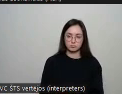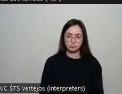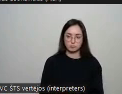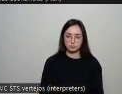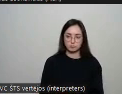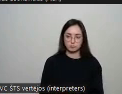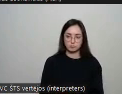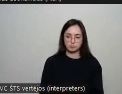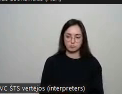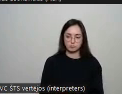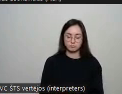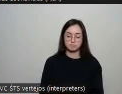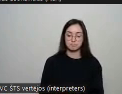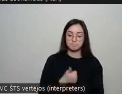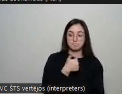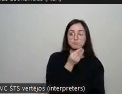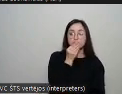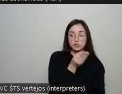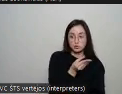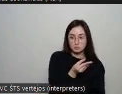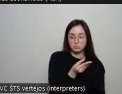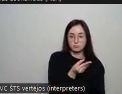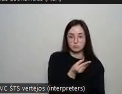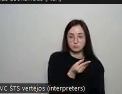Excellent. Puiku, puiku.